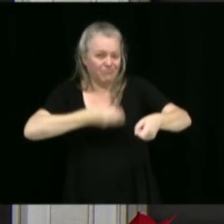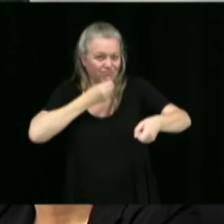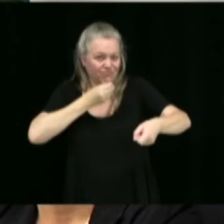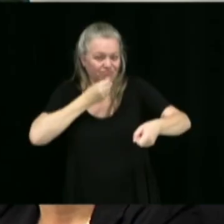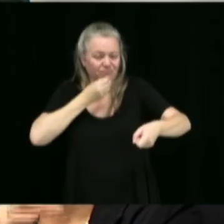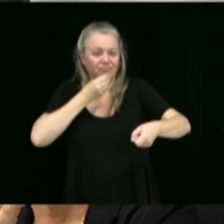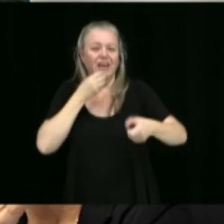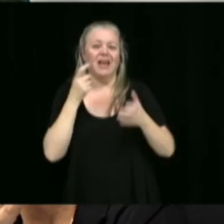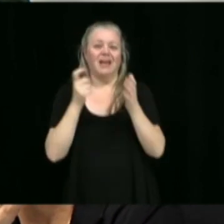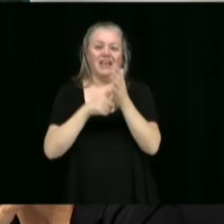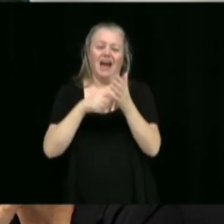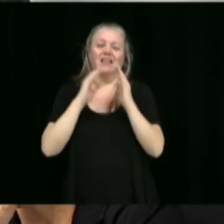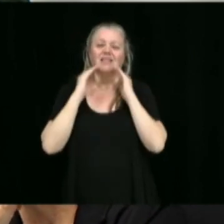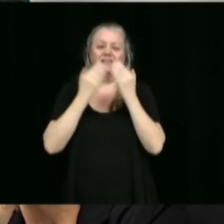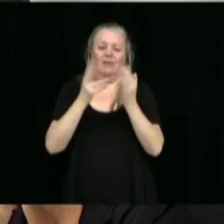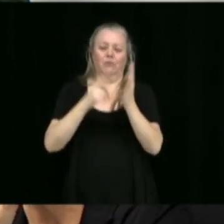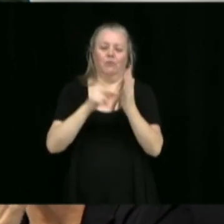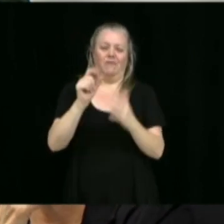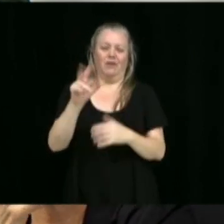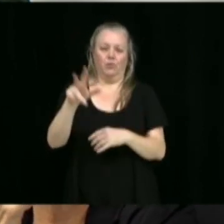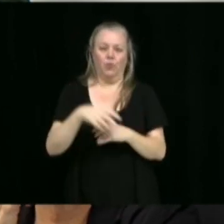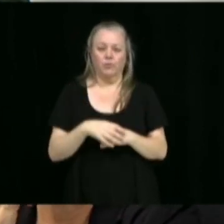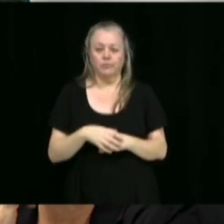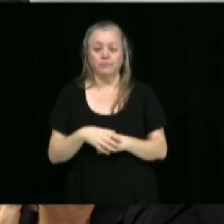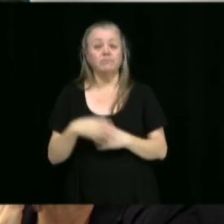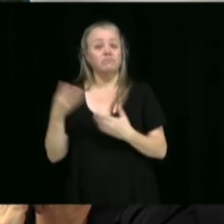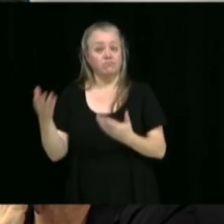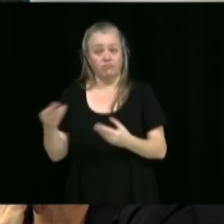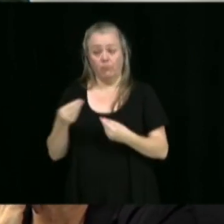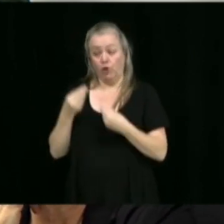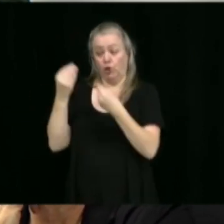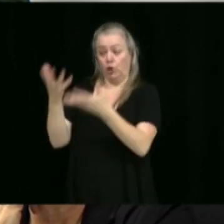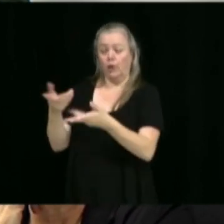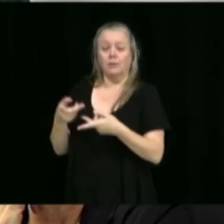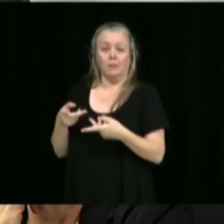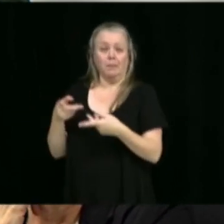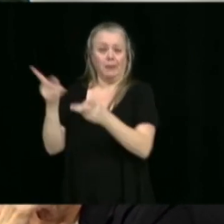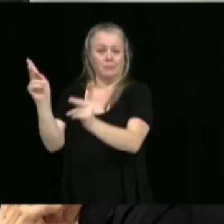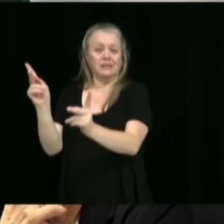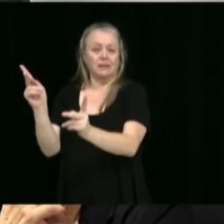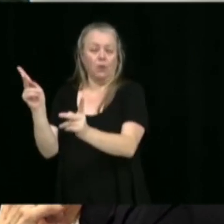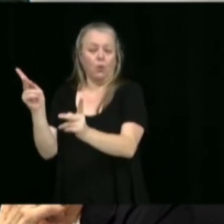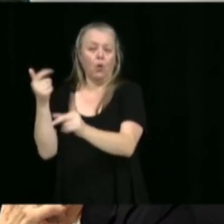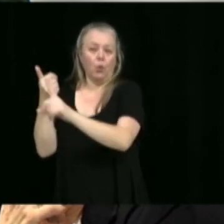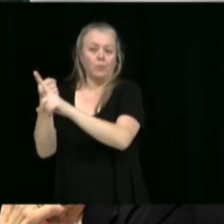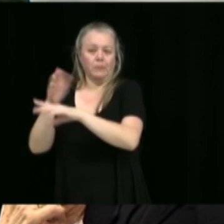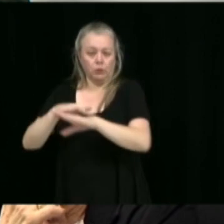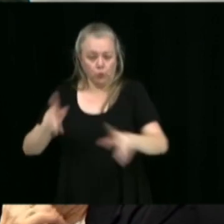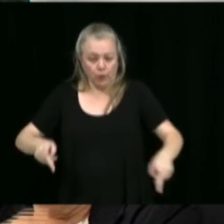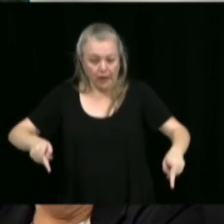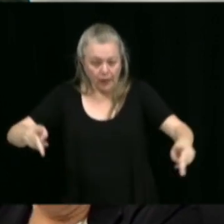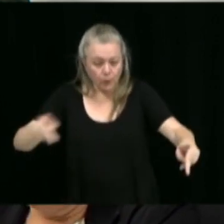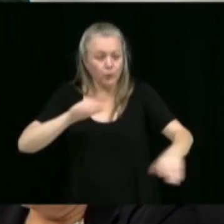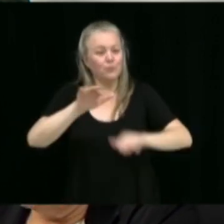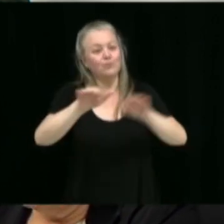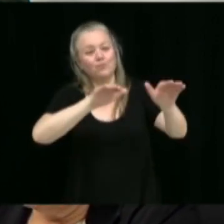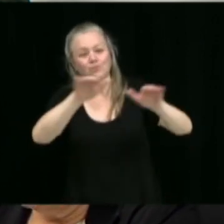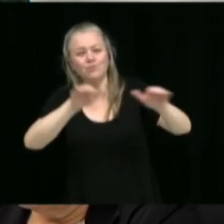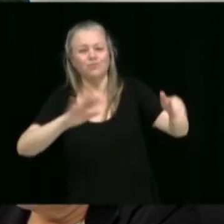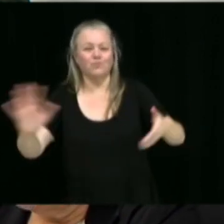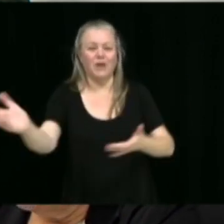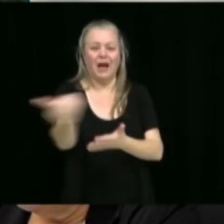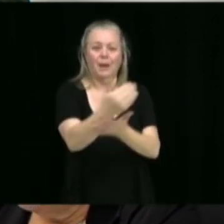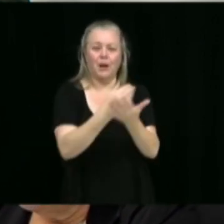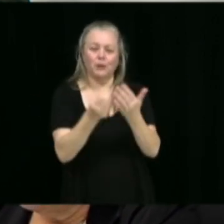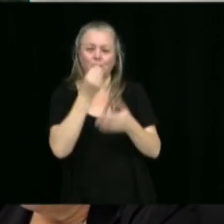Il y a lieu d'autoriser la Sécurité alimentaire à faire de la sollicitation sur la voie publique dans le cadre de la Grande Guignolée aux endroits